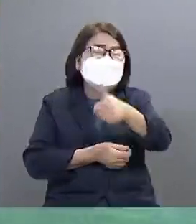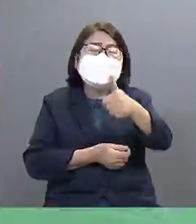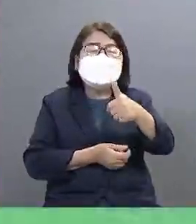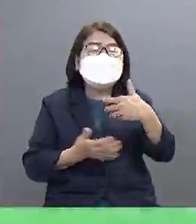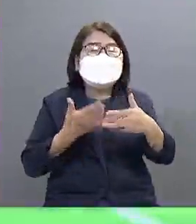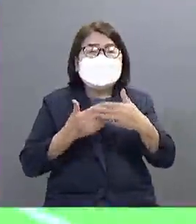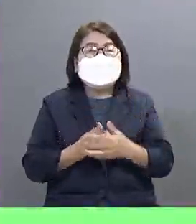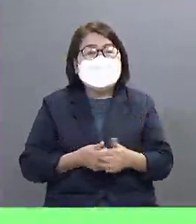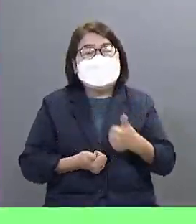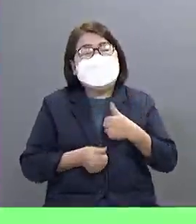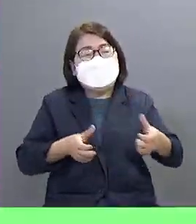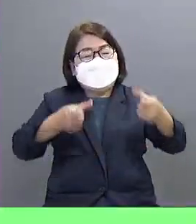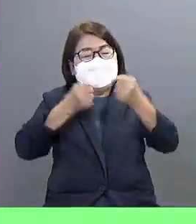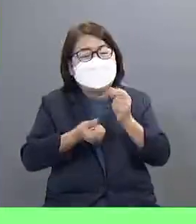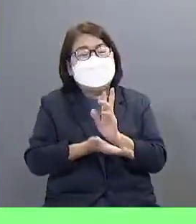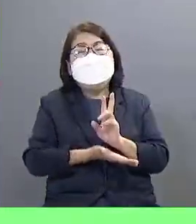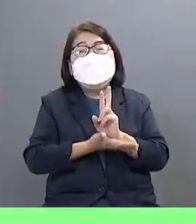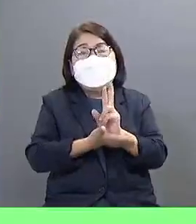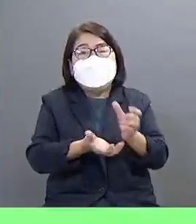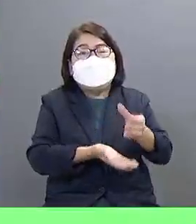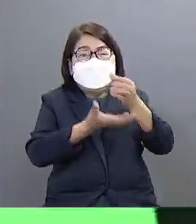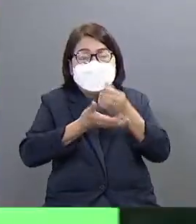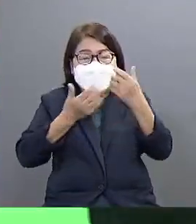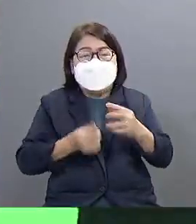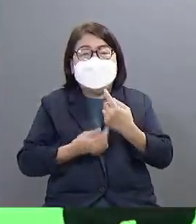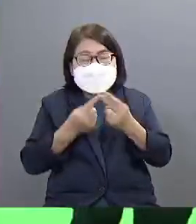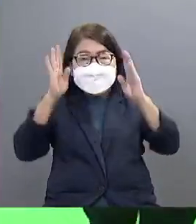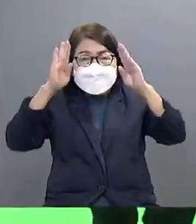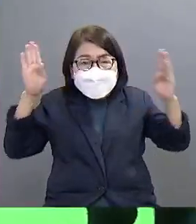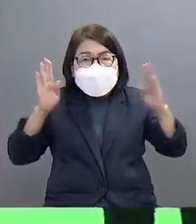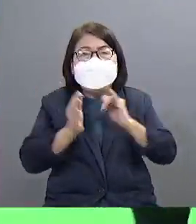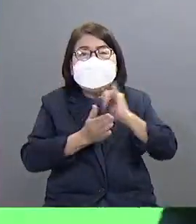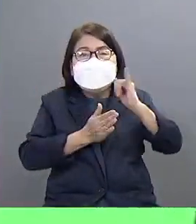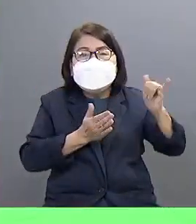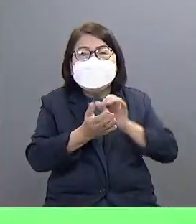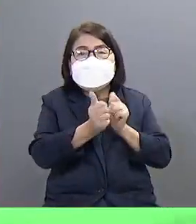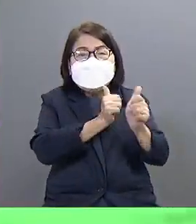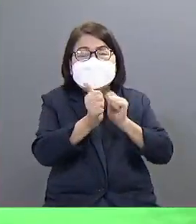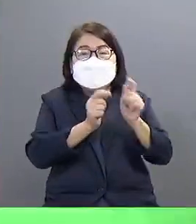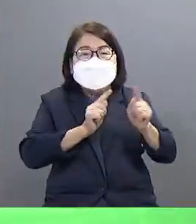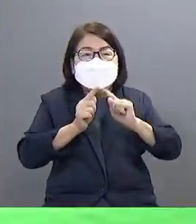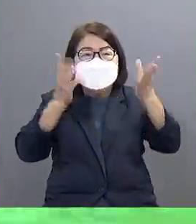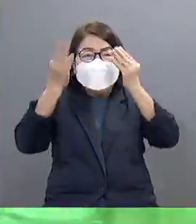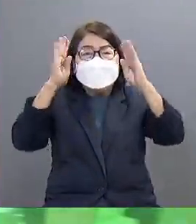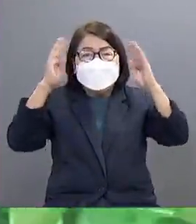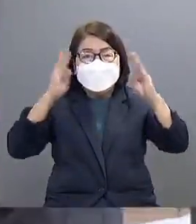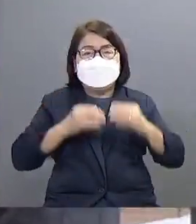คือประสบการณ์การลงสนามแข่งที่ขาดหายไปตลอดหลายปีเพราะโควิด-19ค่ะ